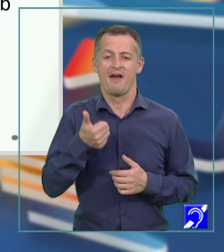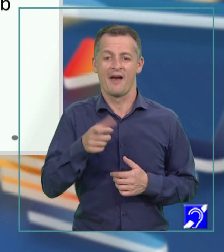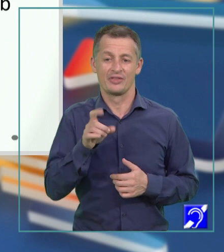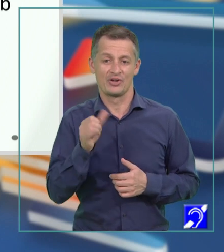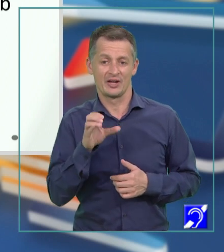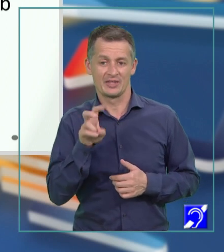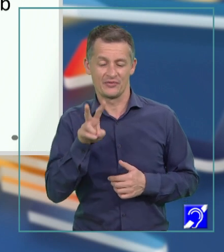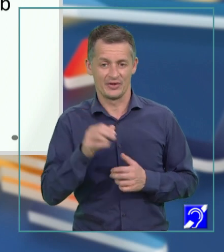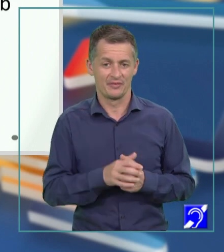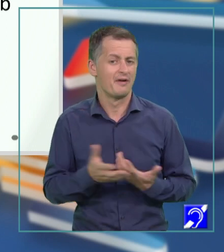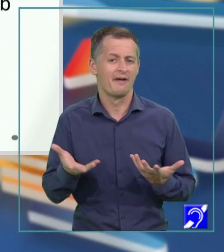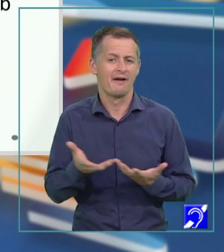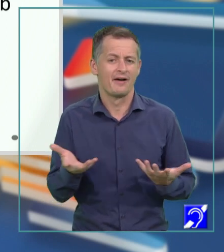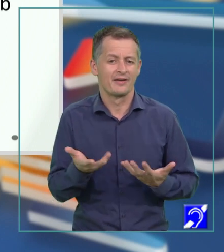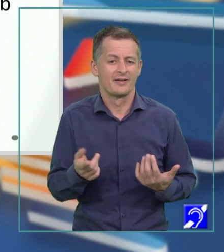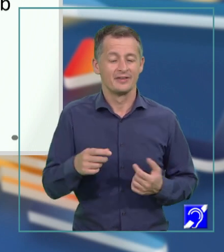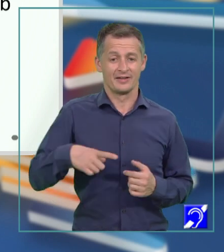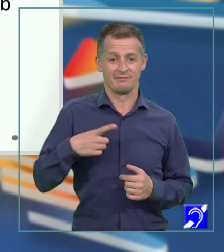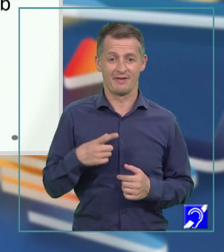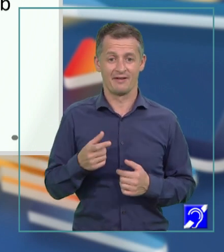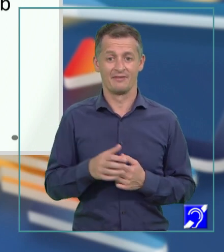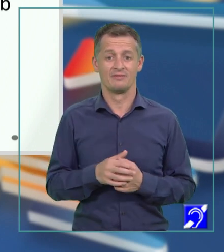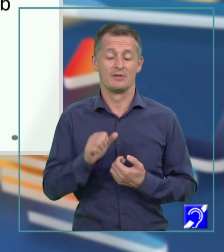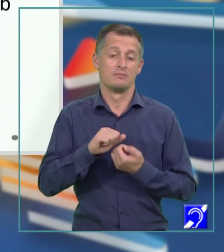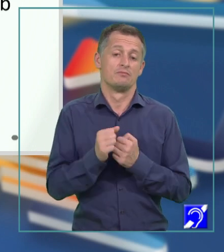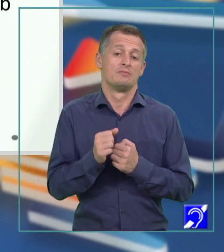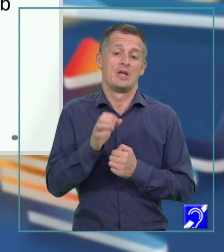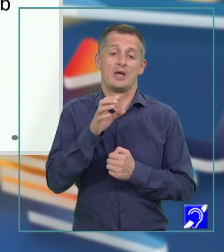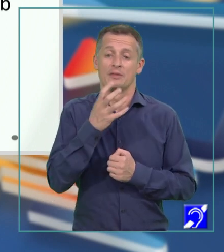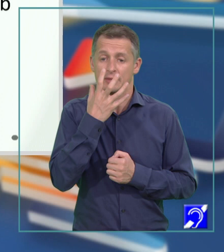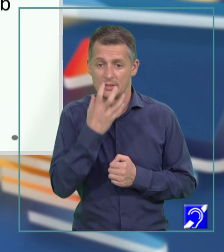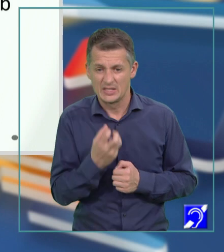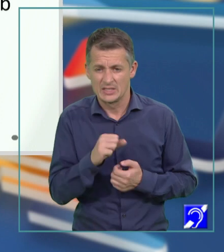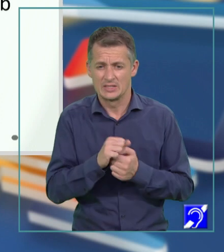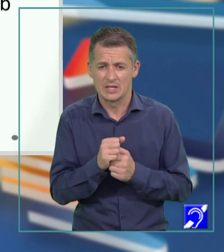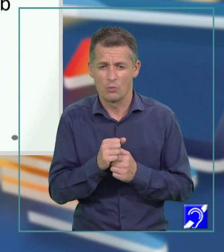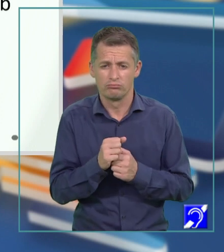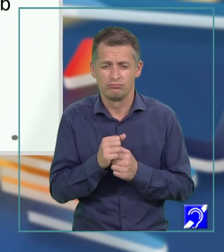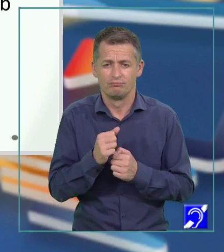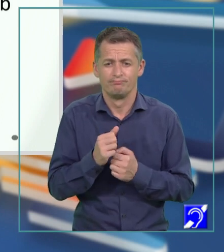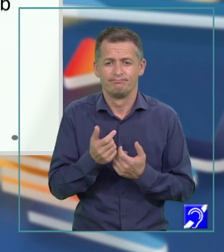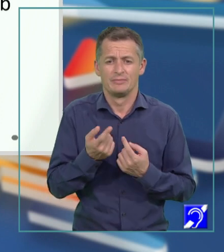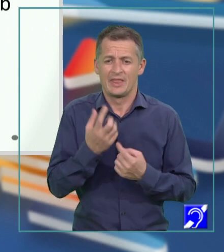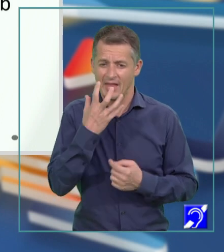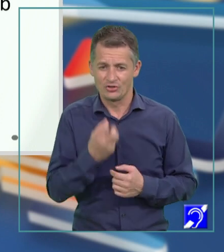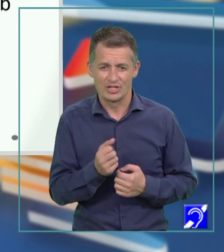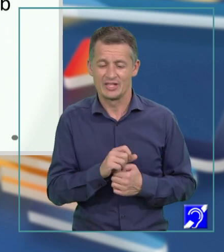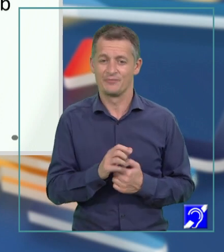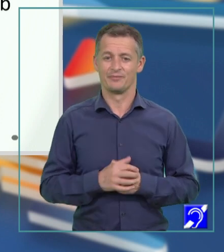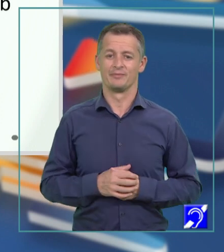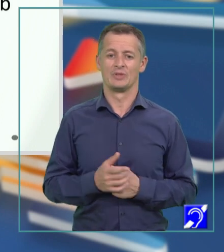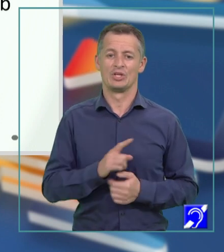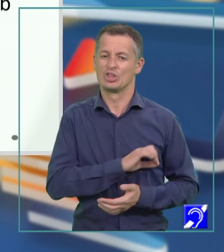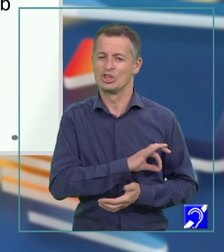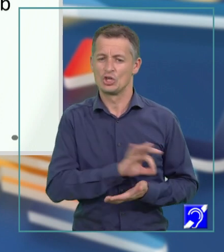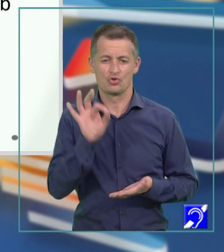fi adjectivul antonim? Trist sau necăjit? Niciodată. Nu mai zărise personajul acela